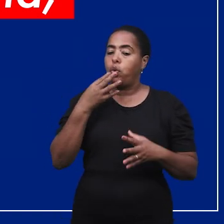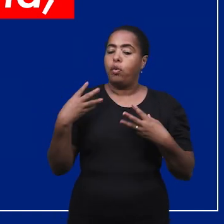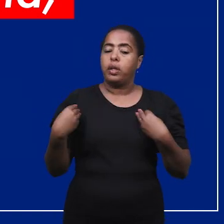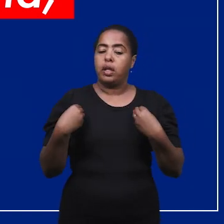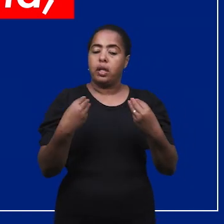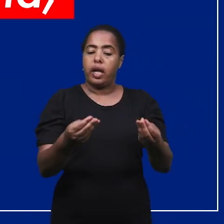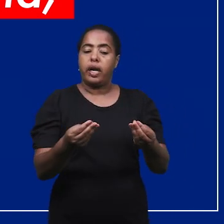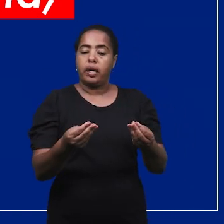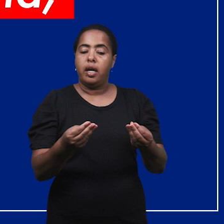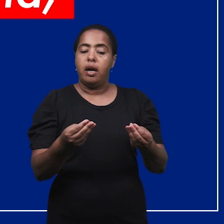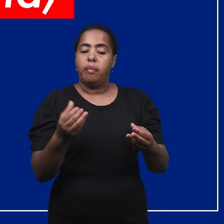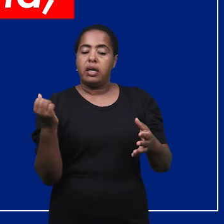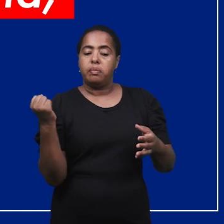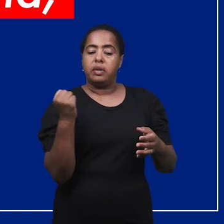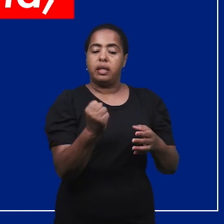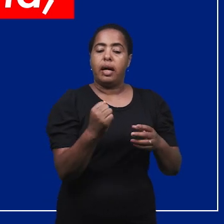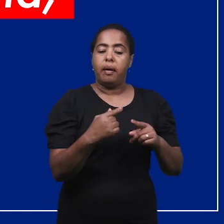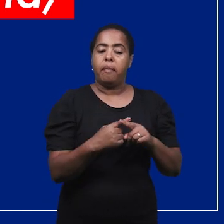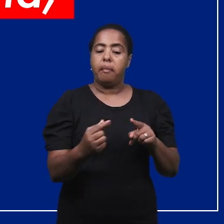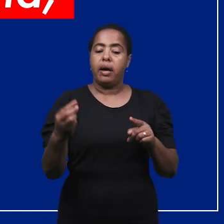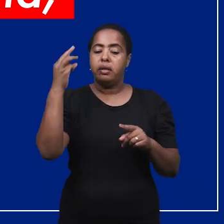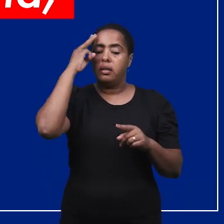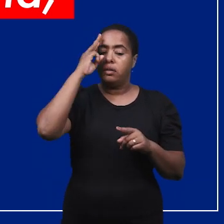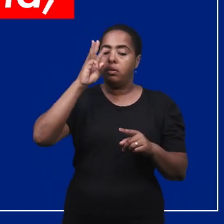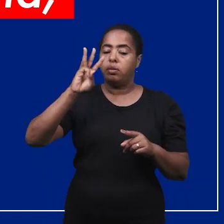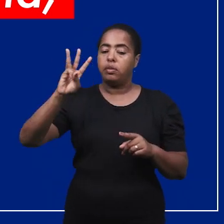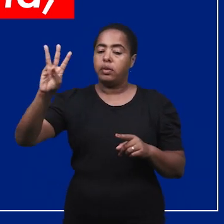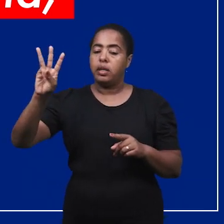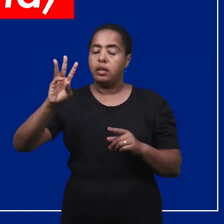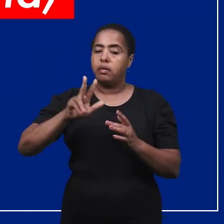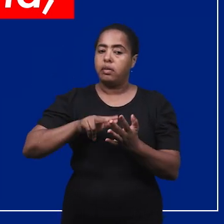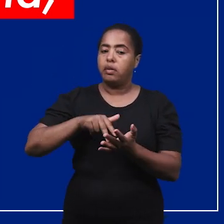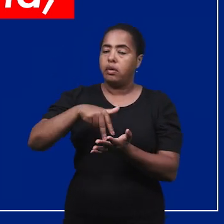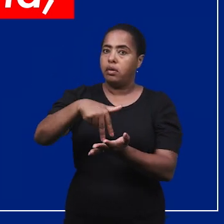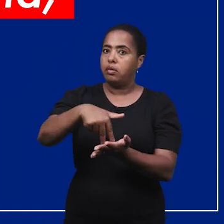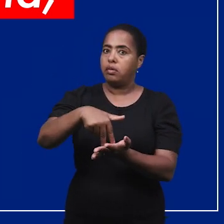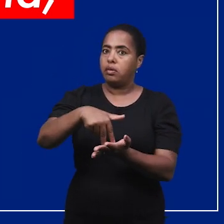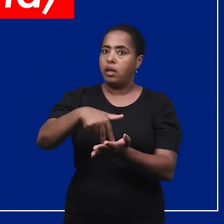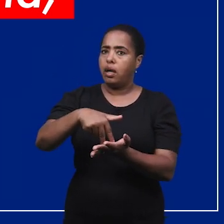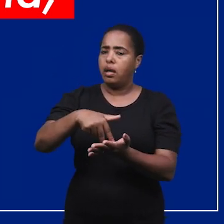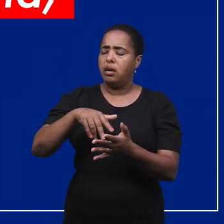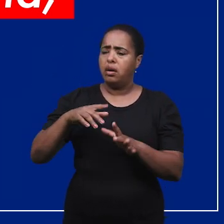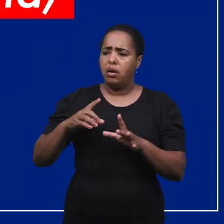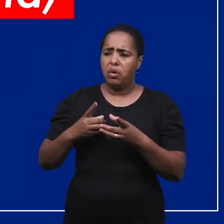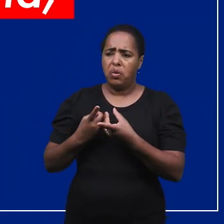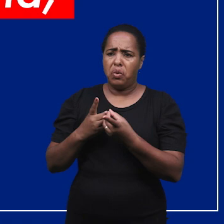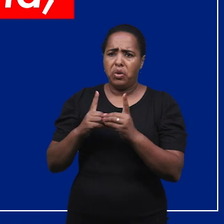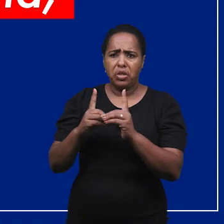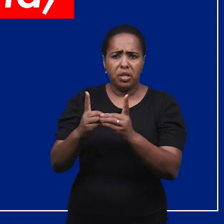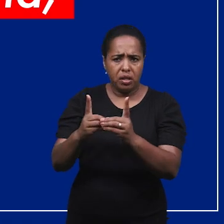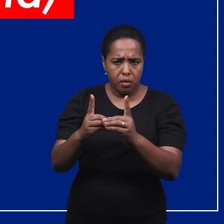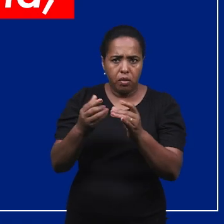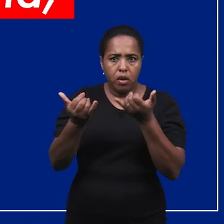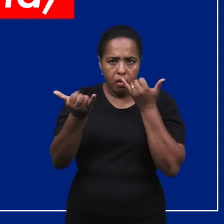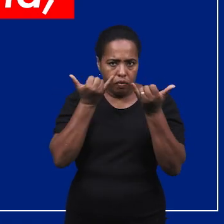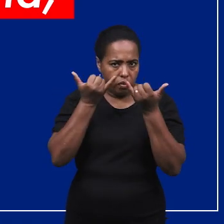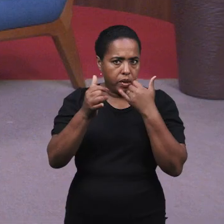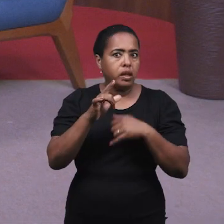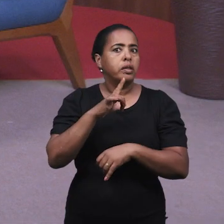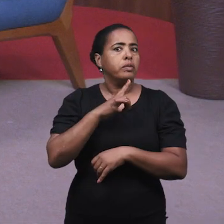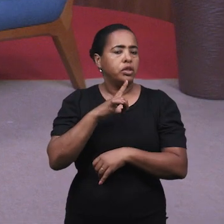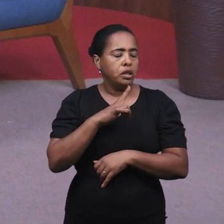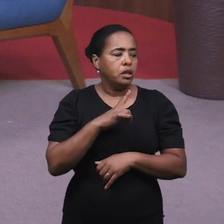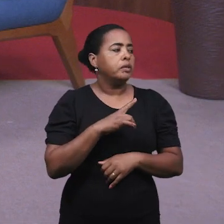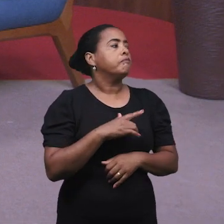et on le tuera, mais au troisième jour, il ressuscitera. Ils avaient l'information des